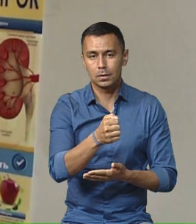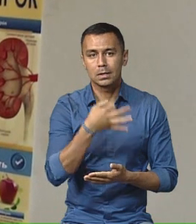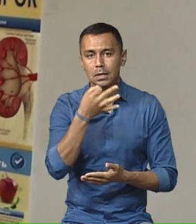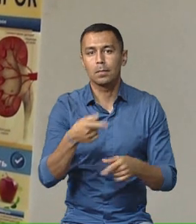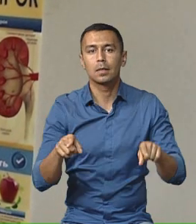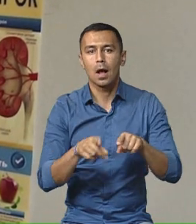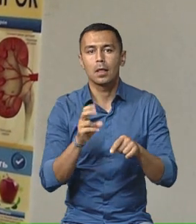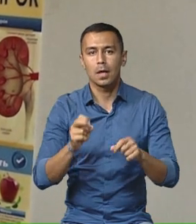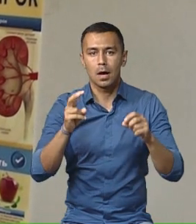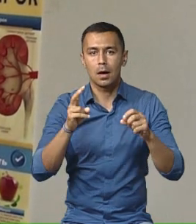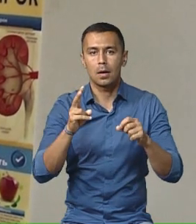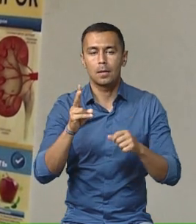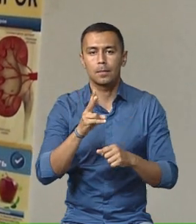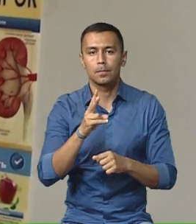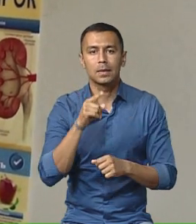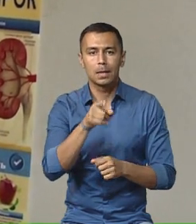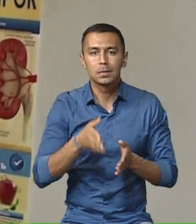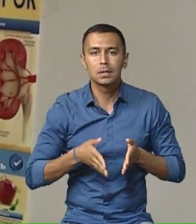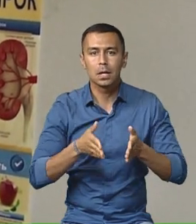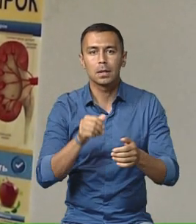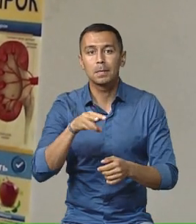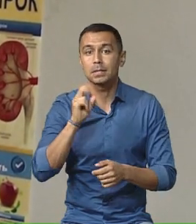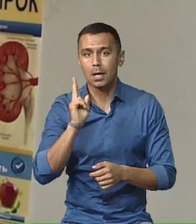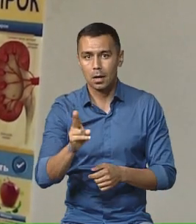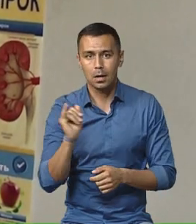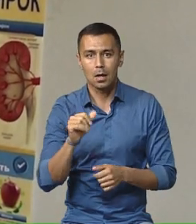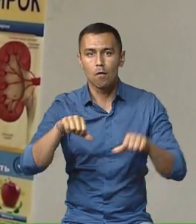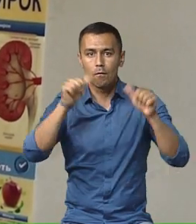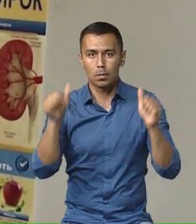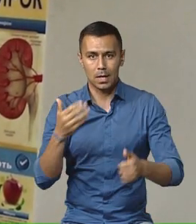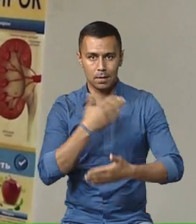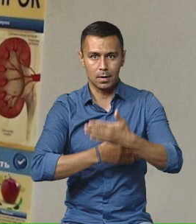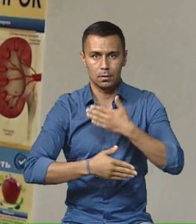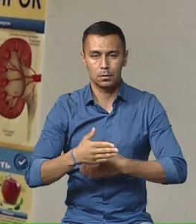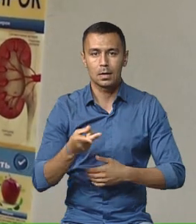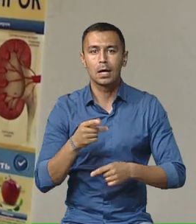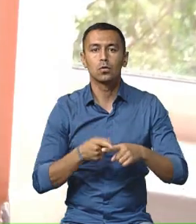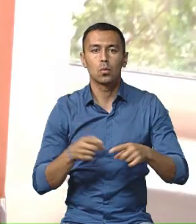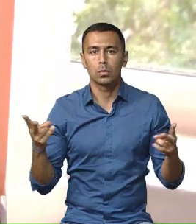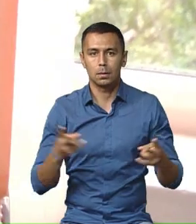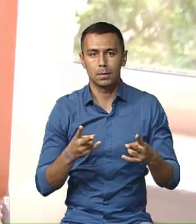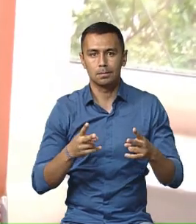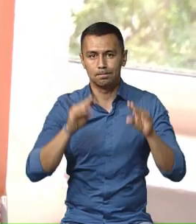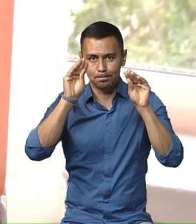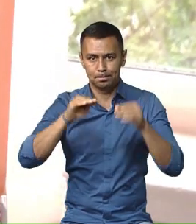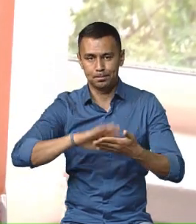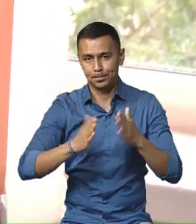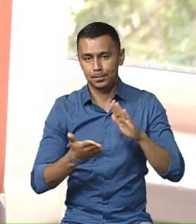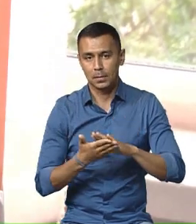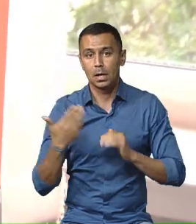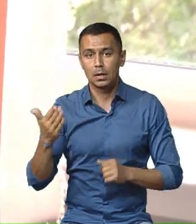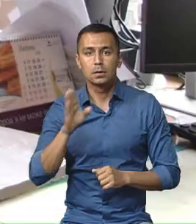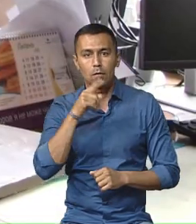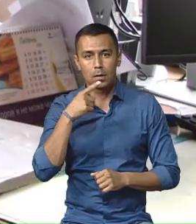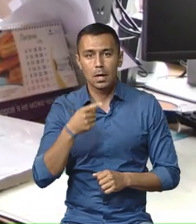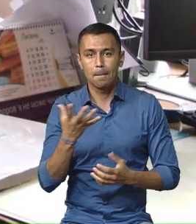так, на тим шляхом нам СЕК на оформлення інвалідності. Для цього потрібна декларація. Оксана Оленіська каже, на